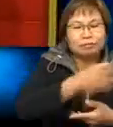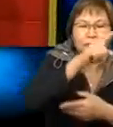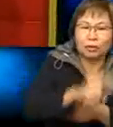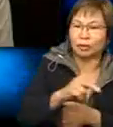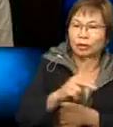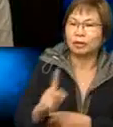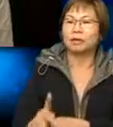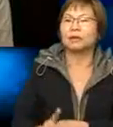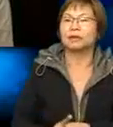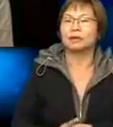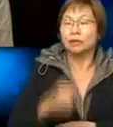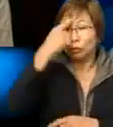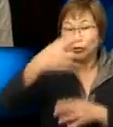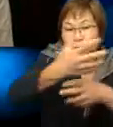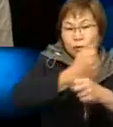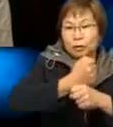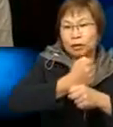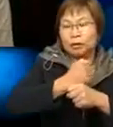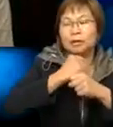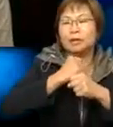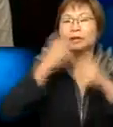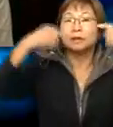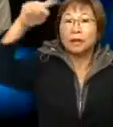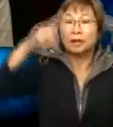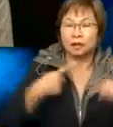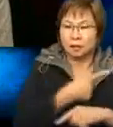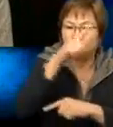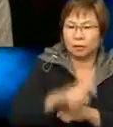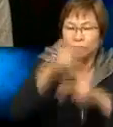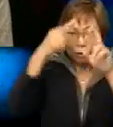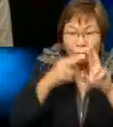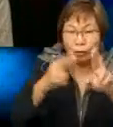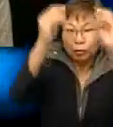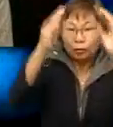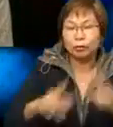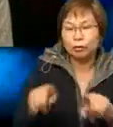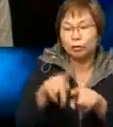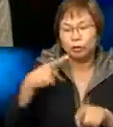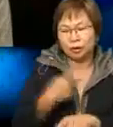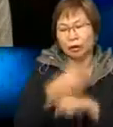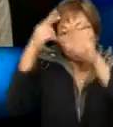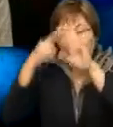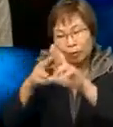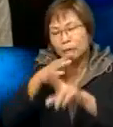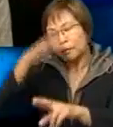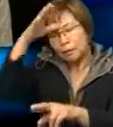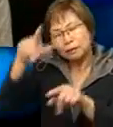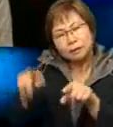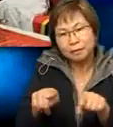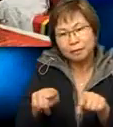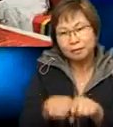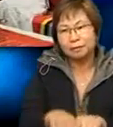memerlukan. Tambahan pula, untuk mendapat keberkatan, kita perlulah menghormati guru seperti kita menghormati ibu bapa